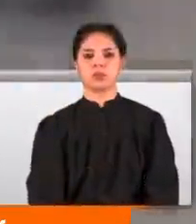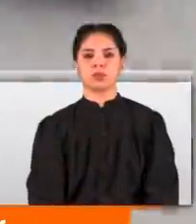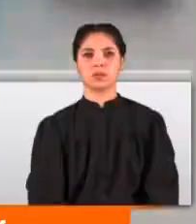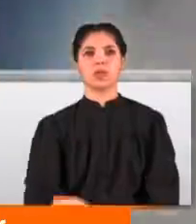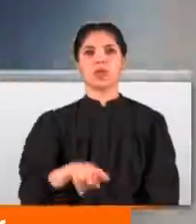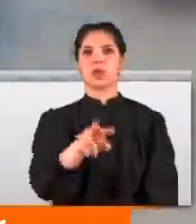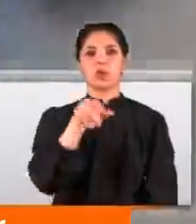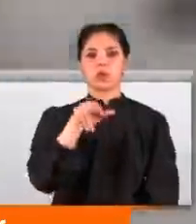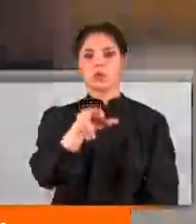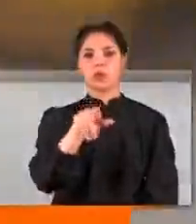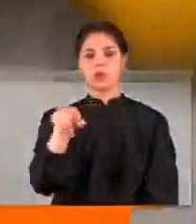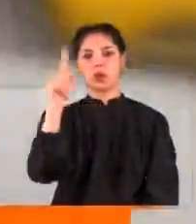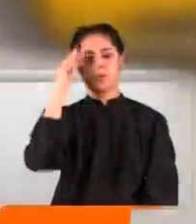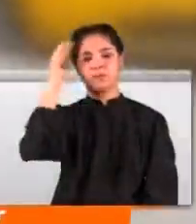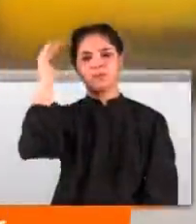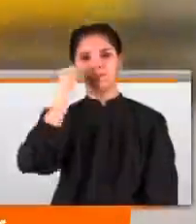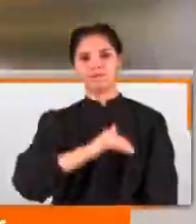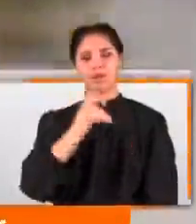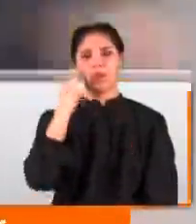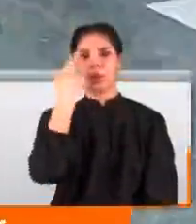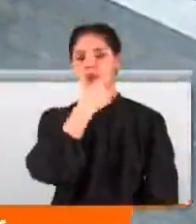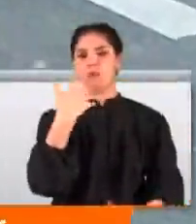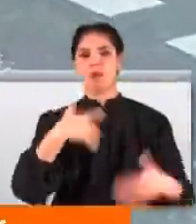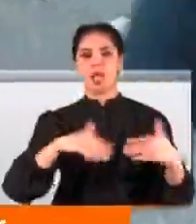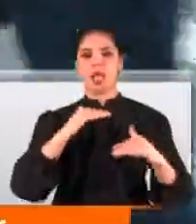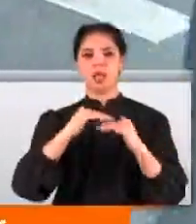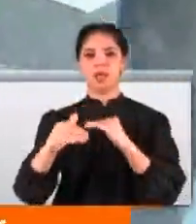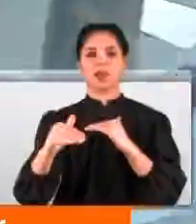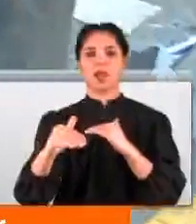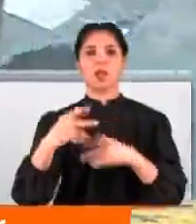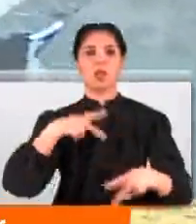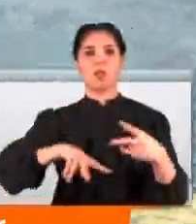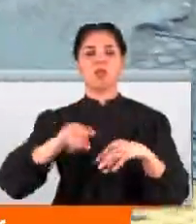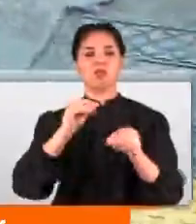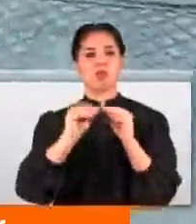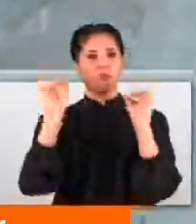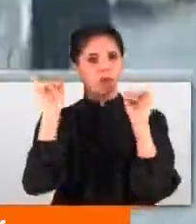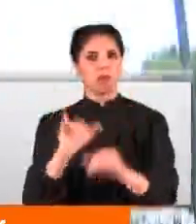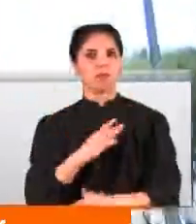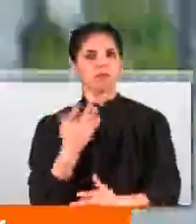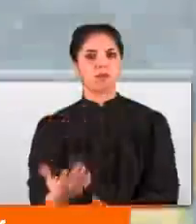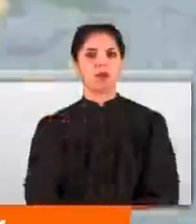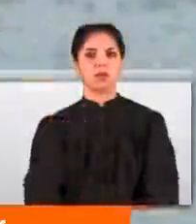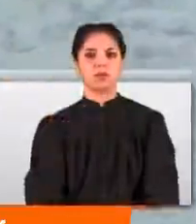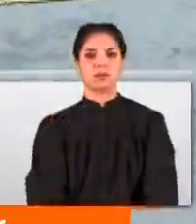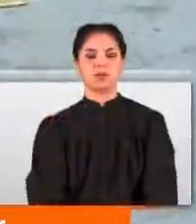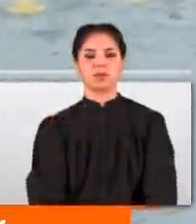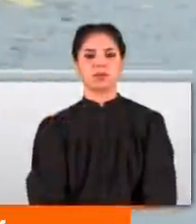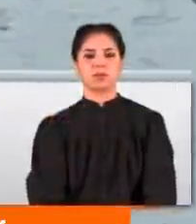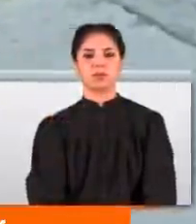Yolda yürürken yaşadıkları mağduriyet görme engellilerin karşısına toplu taşımada da çıkıyor.